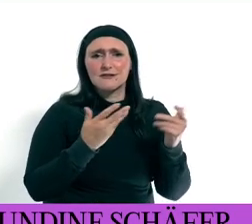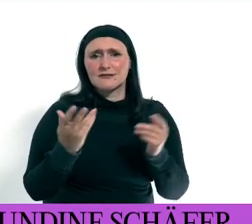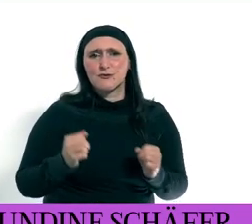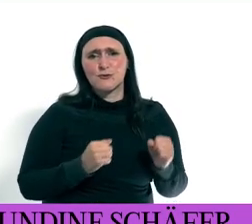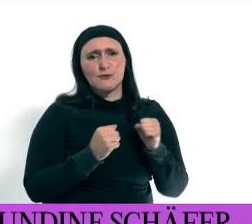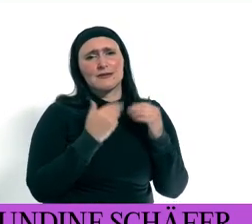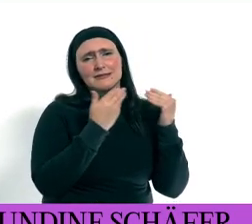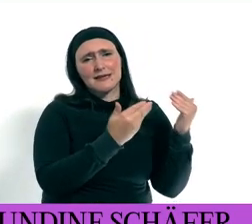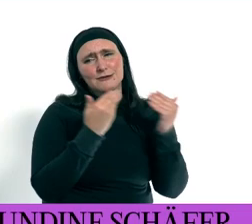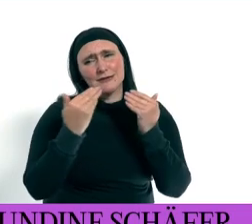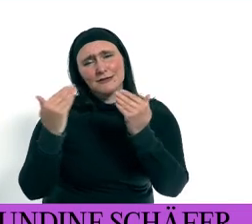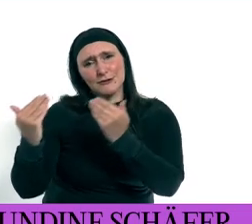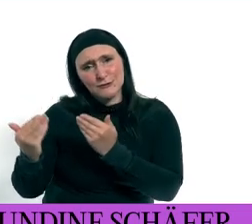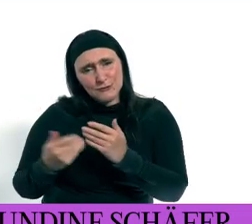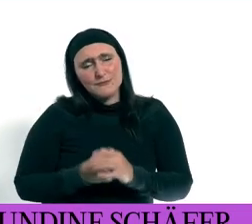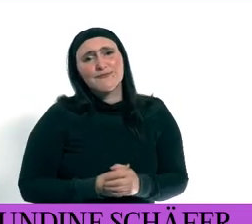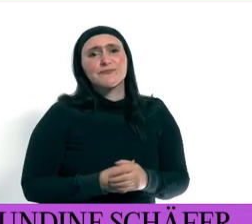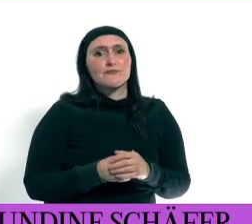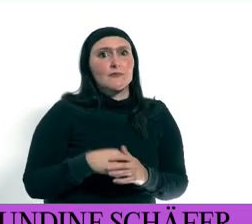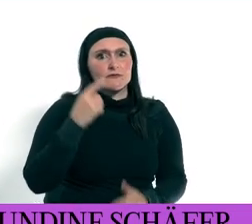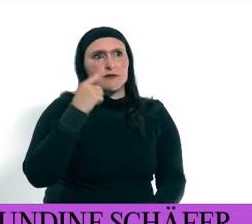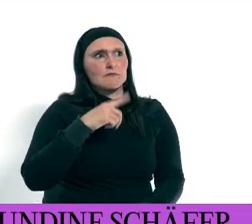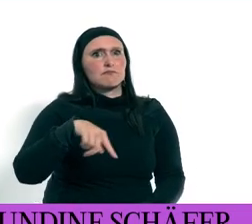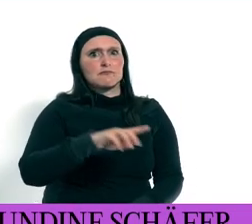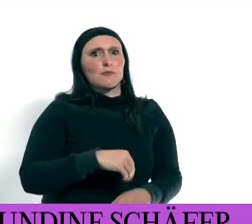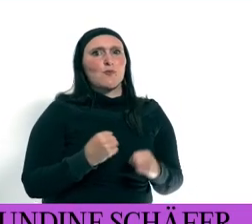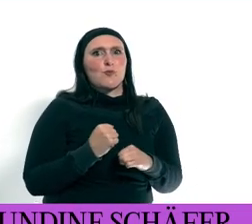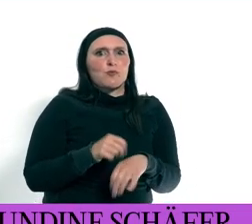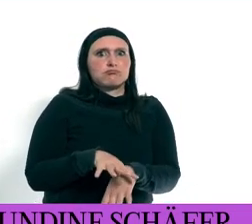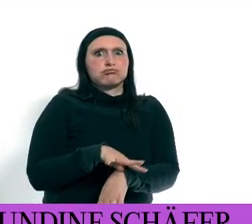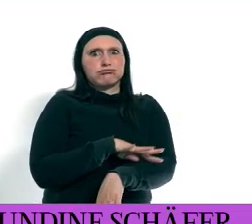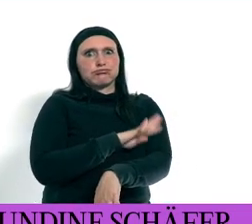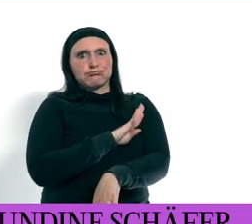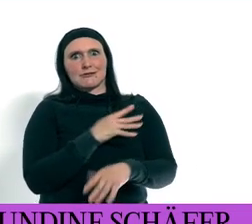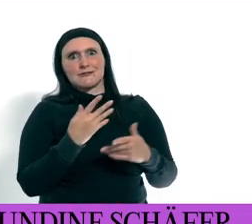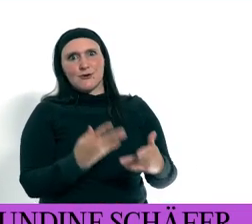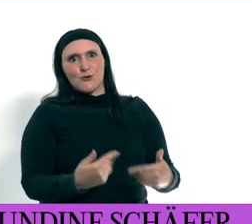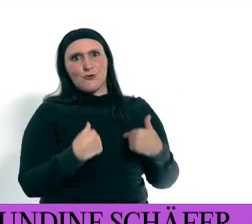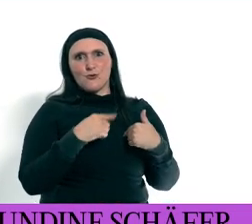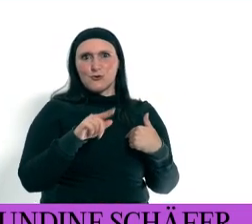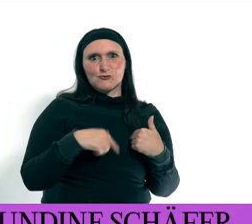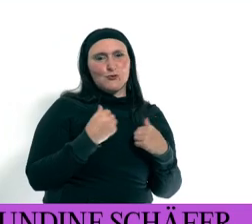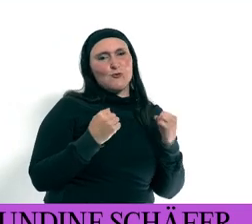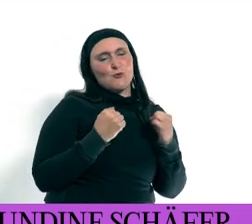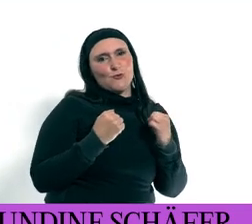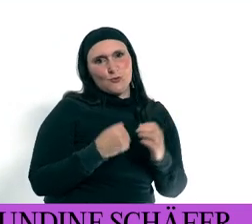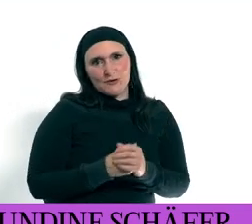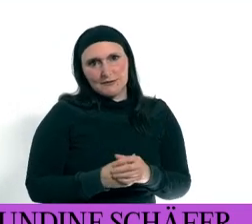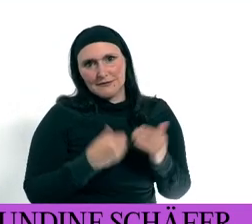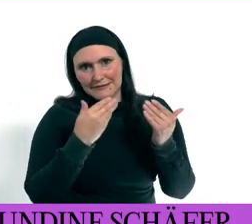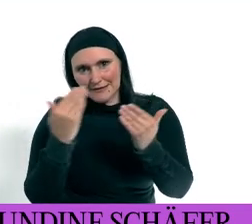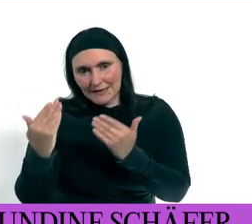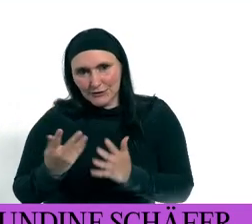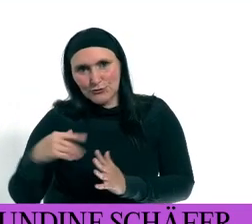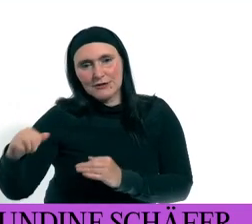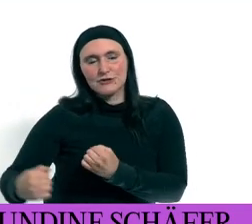ganz großartig, mit euch über eure beeindruckende und faszinierende Arbeit